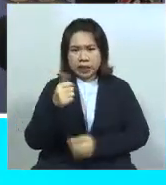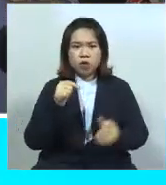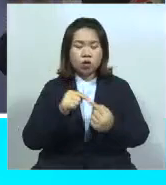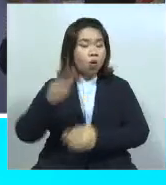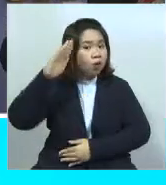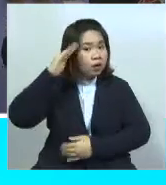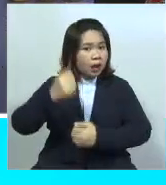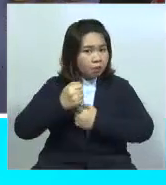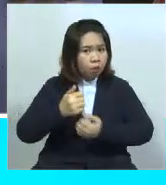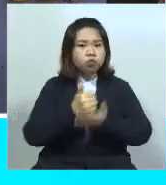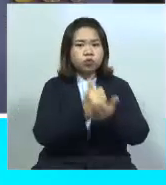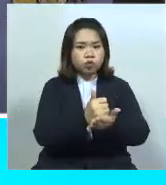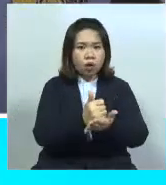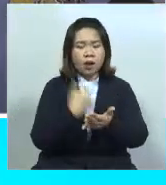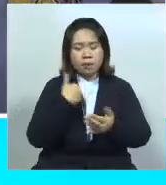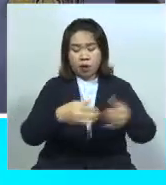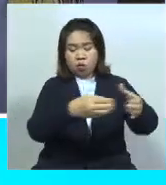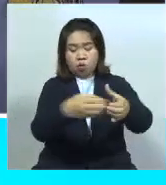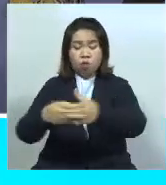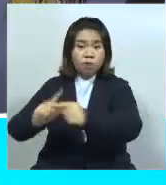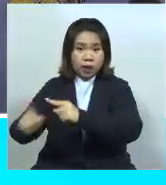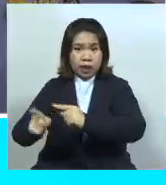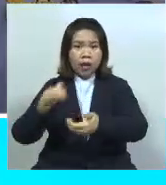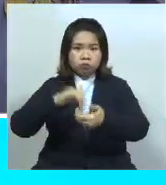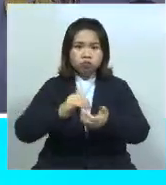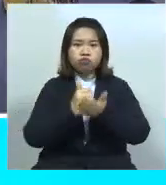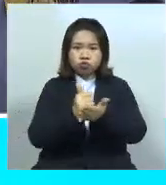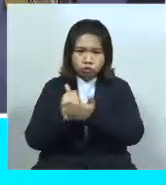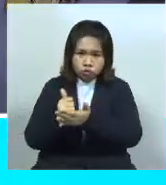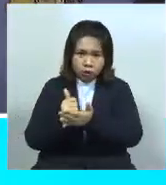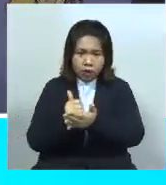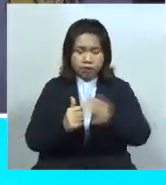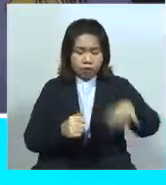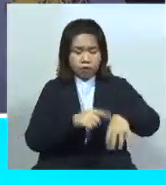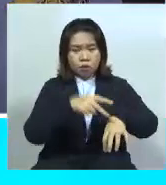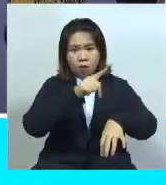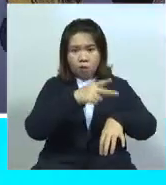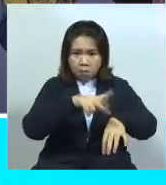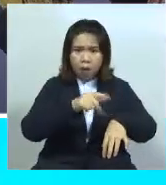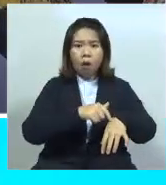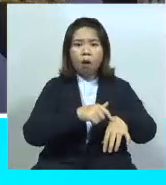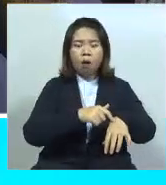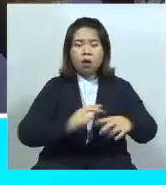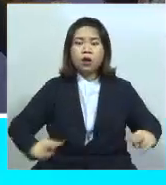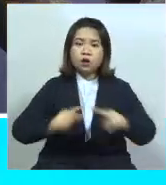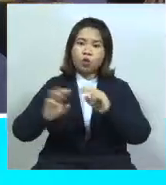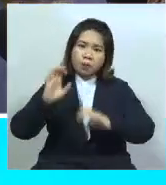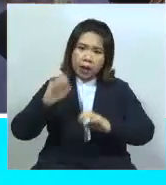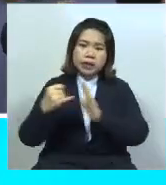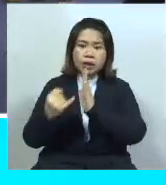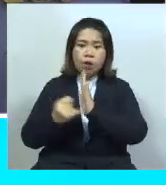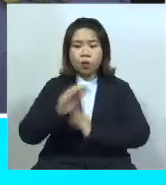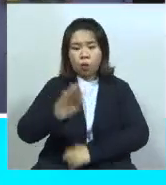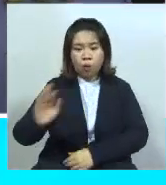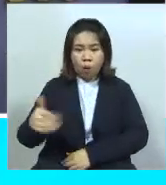นะครับกองกำลังในพื้นที่ส่วนที่กำลังทั้งหลายจากหลายๆฝ่ายทั้งกรมป้องกันบรรเทาสาธารณภัยนะครับกระทรวงมหาดไทยและทางตัวจังหวัดเนี่ย